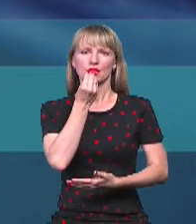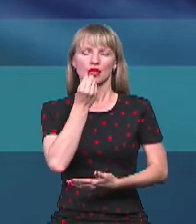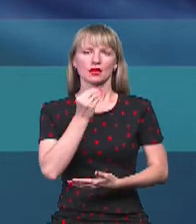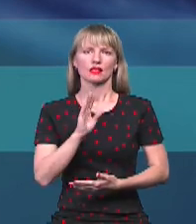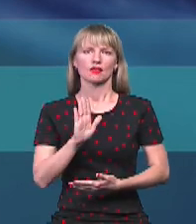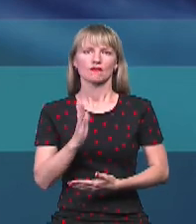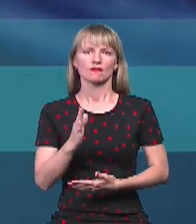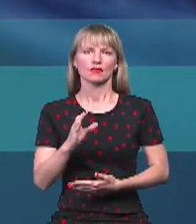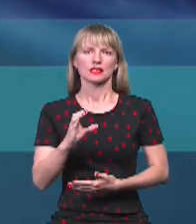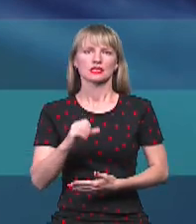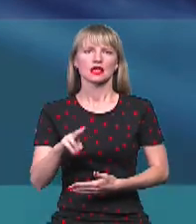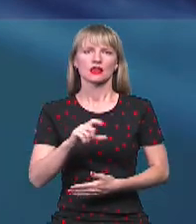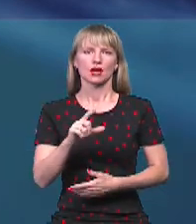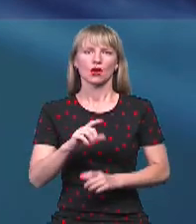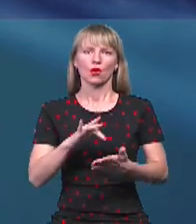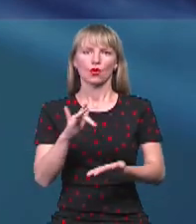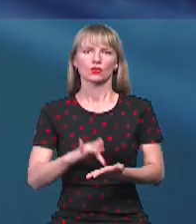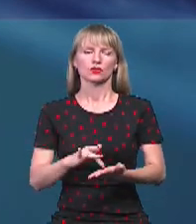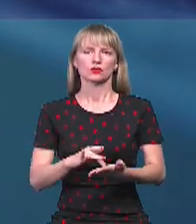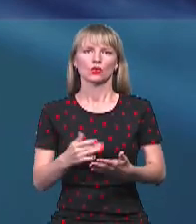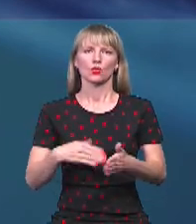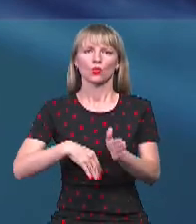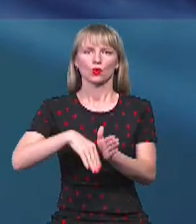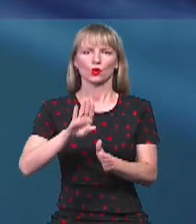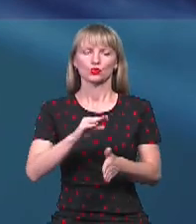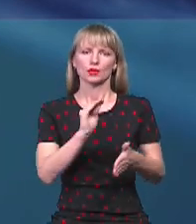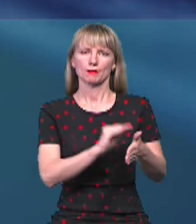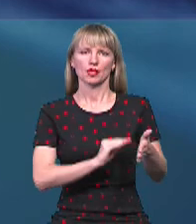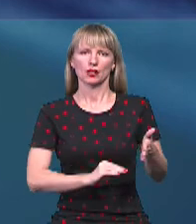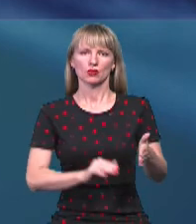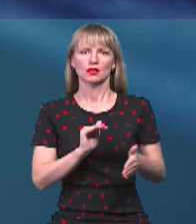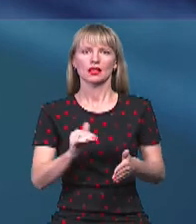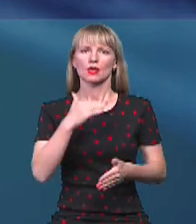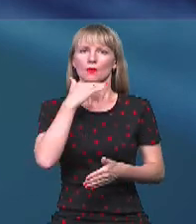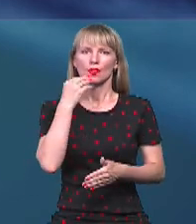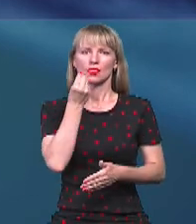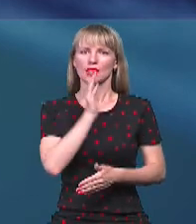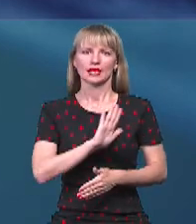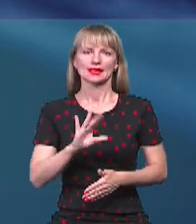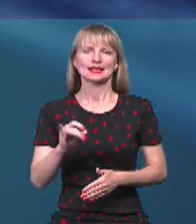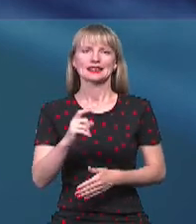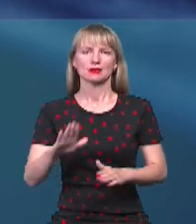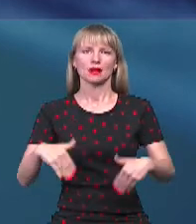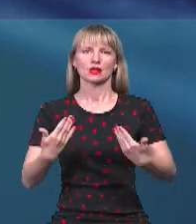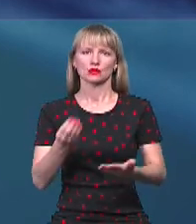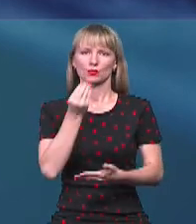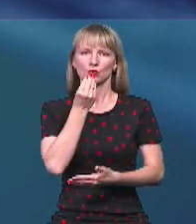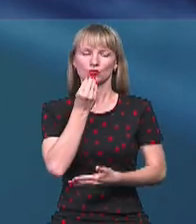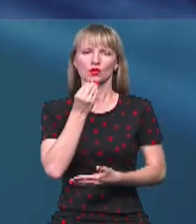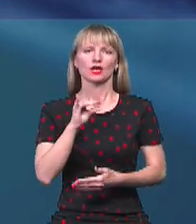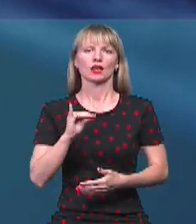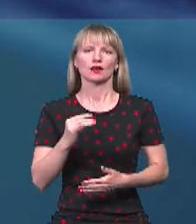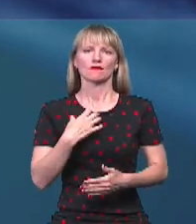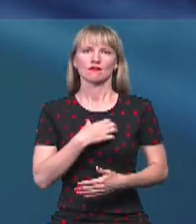дошкольных учреждениях города, расширить меню, потому как детки многое не едят из предложенных блюд. Вот. Ну